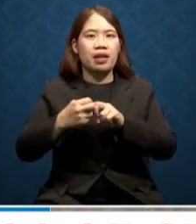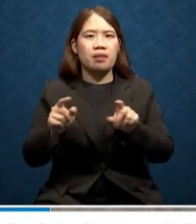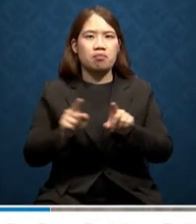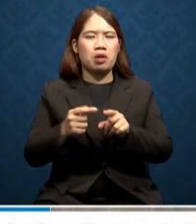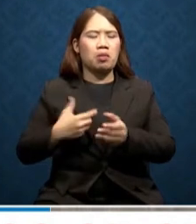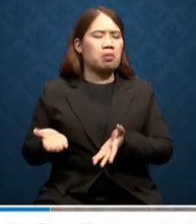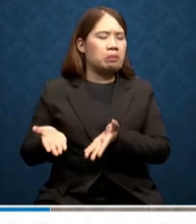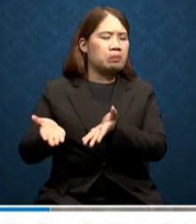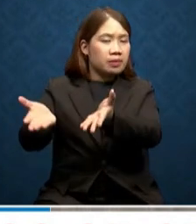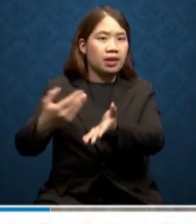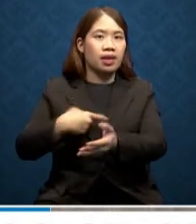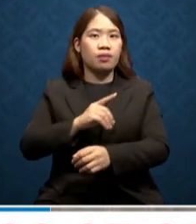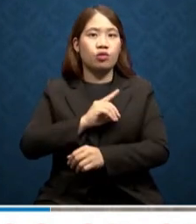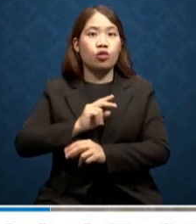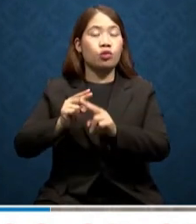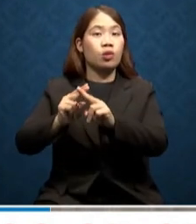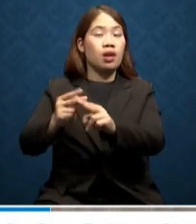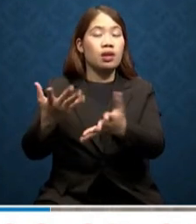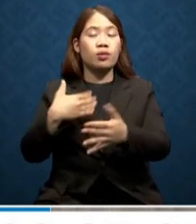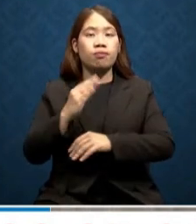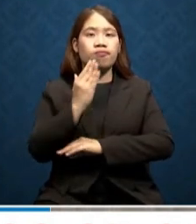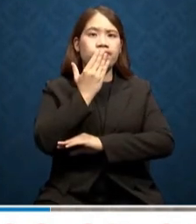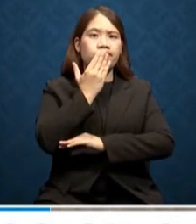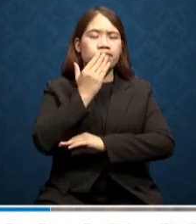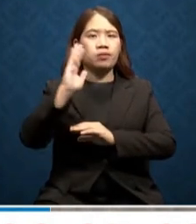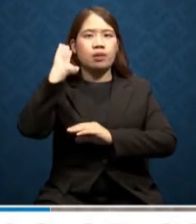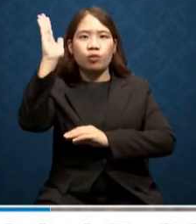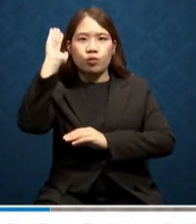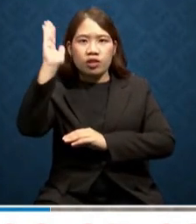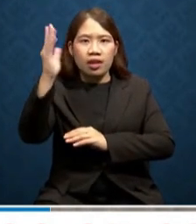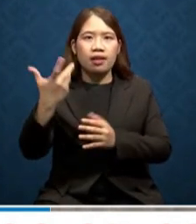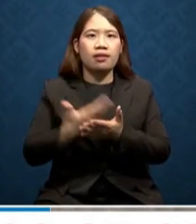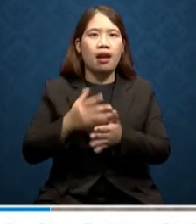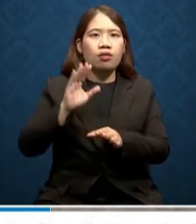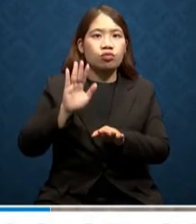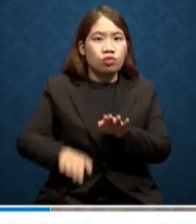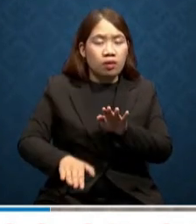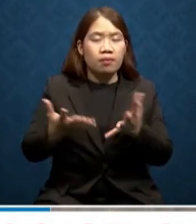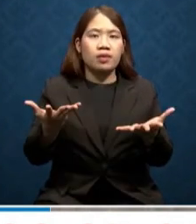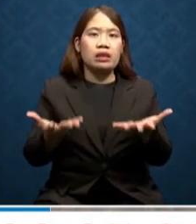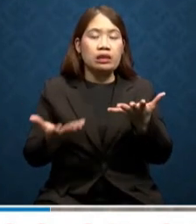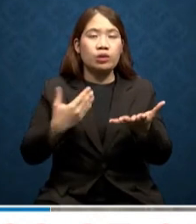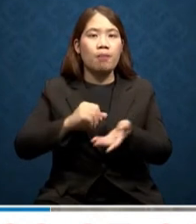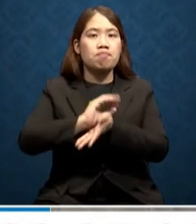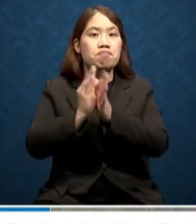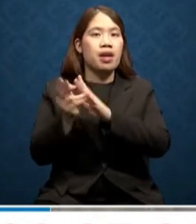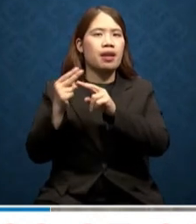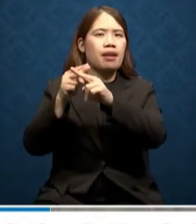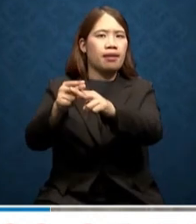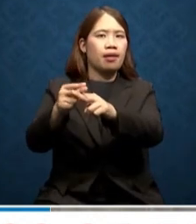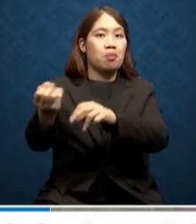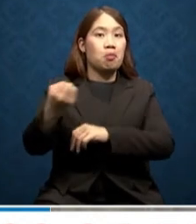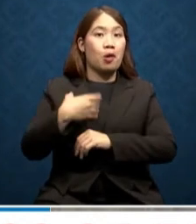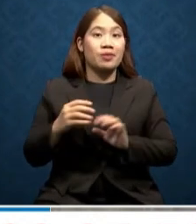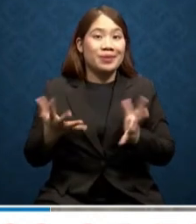บริโภคปัญหาการปกปิดิดปิดบังโปรโมชั่นราคาต่ำนะฮะเอ่อการเปลี่ยนแปลงโปรโมชั่นโดยอัตโนมัติหรือการควบ